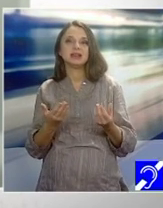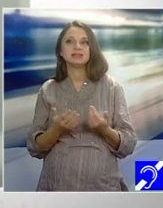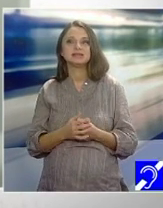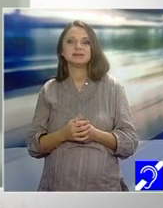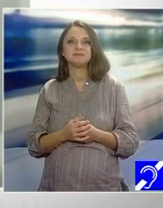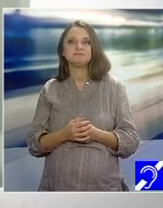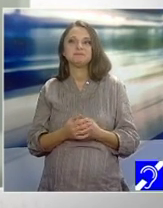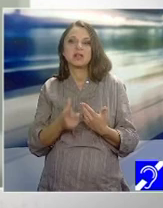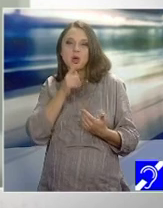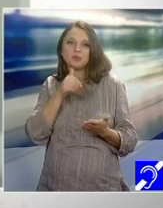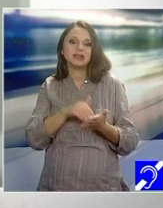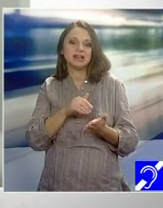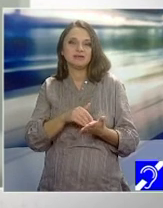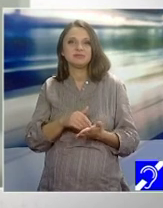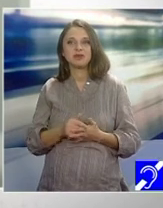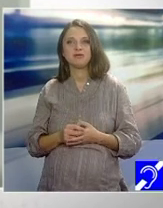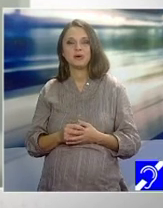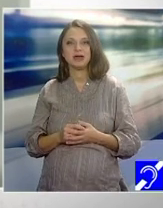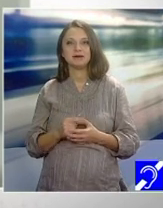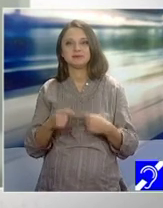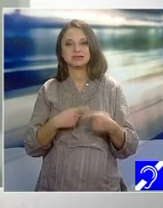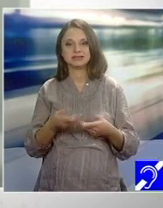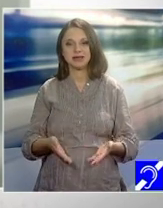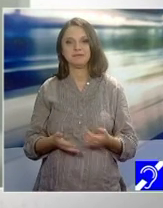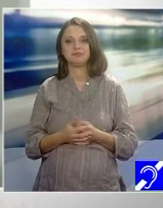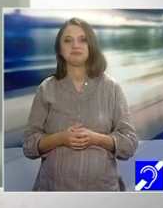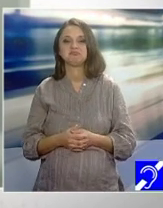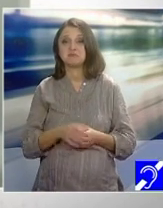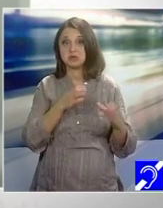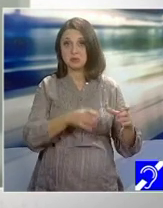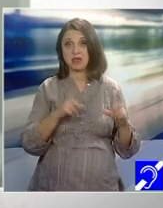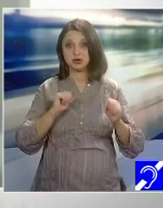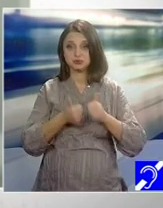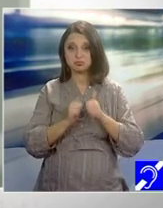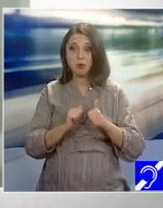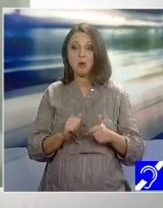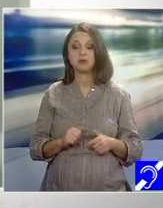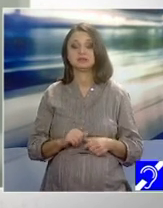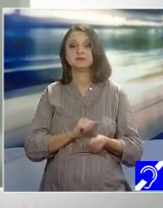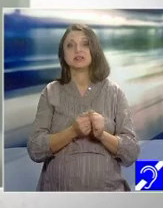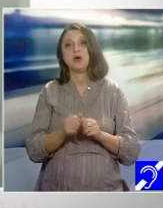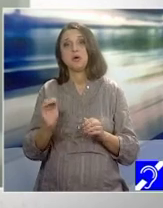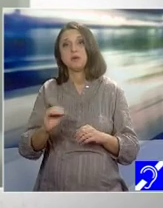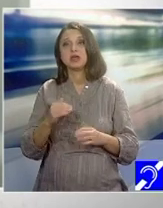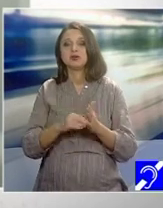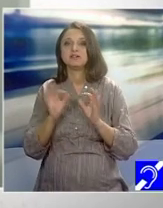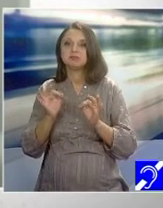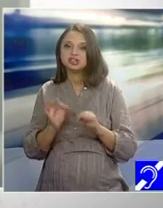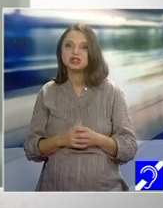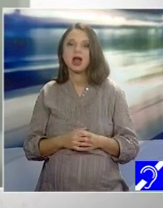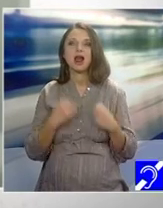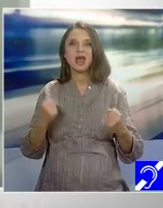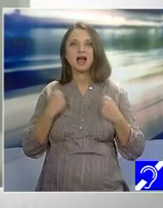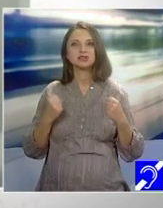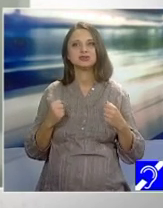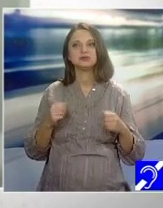de fond inerente oricărui sistem. Exact. Sport, nevoi speciale, acțiuni comunitare, acțiuni